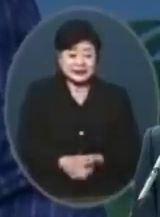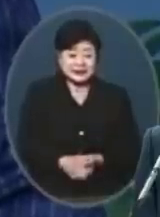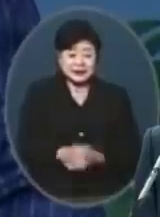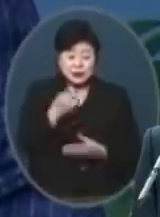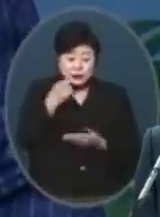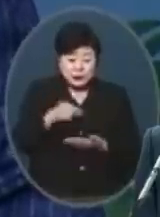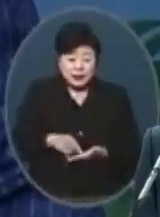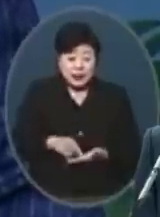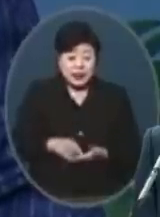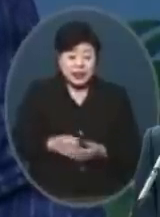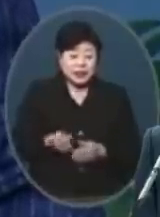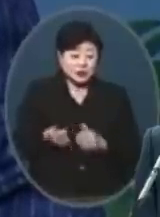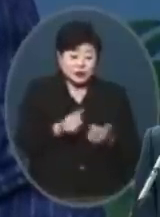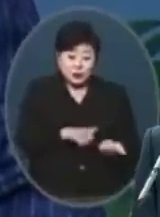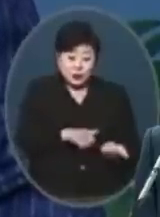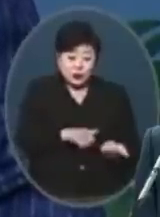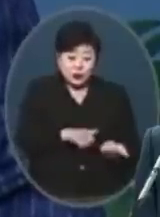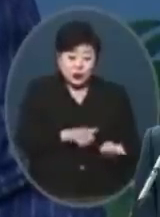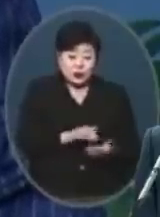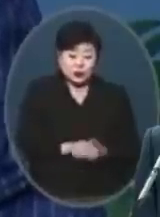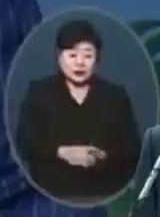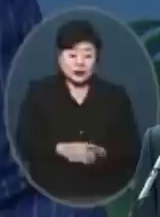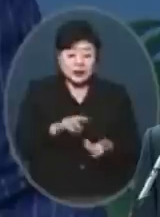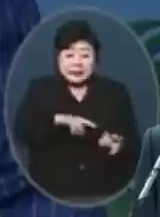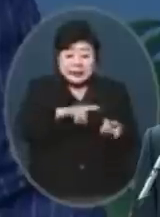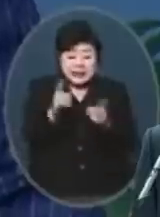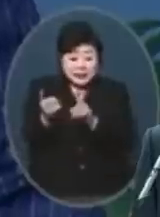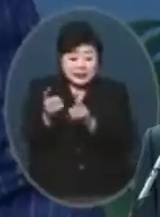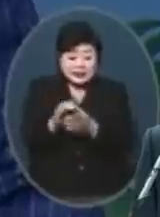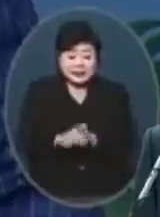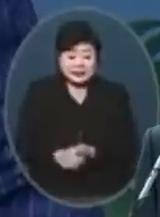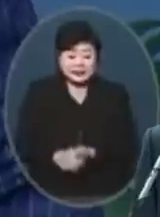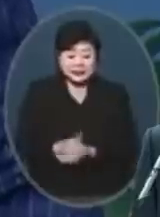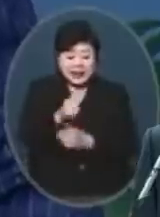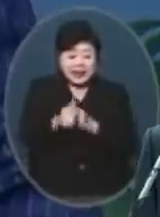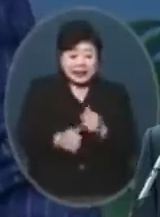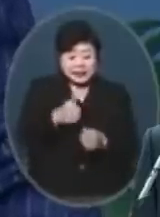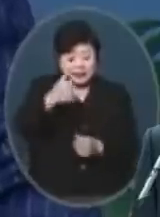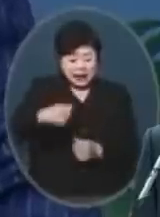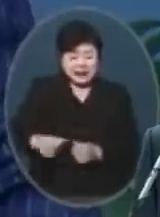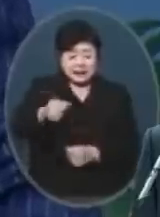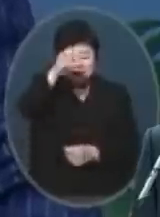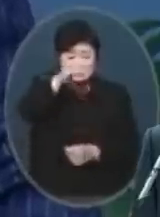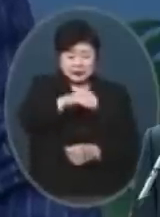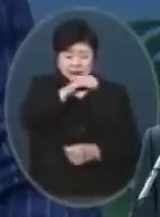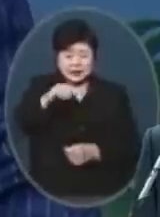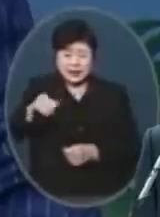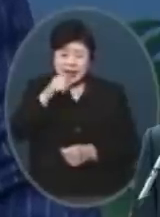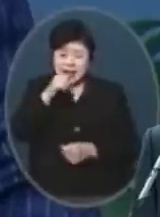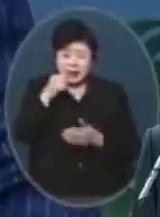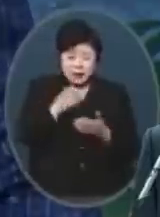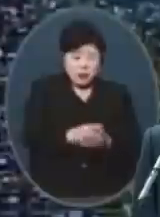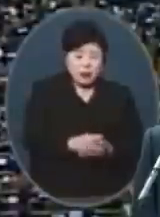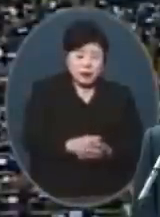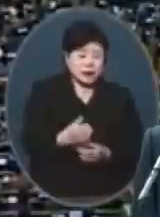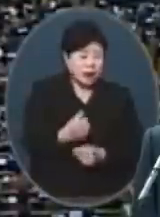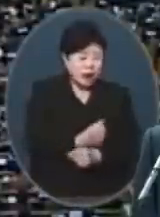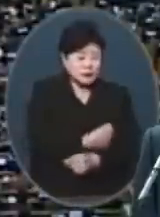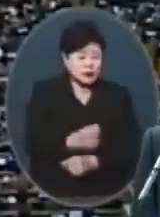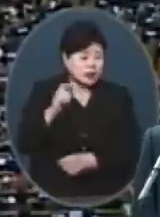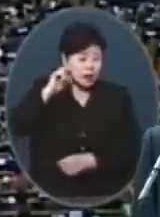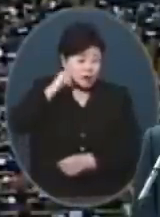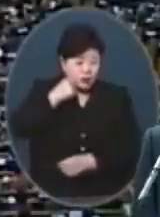쉽게 죽고 사는 것은 하나님 아들이 십자가에 못 박히는 엄청난